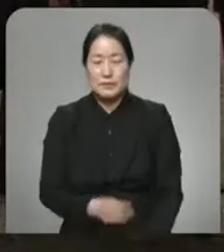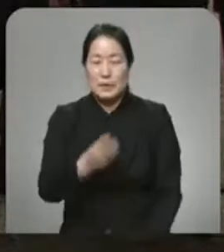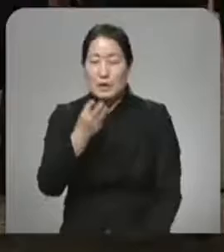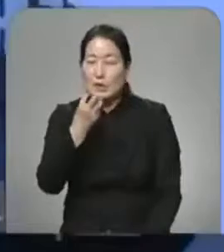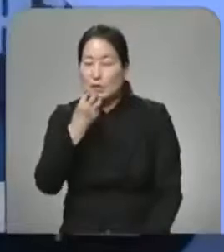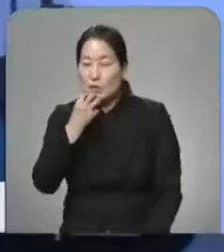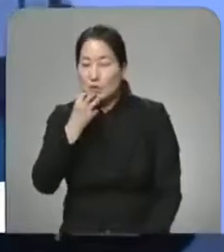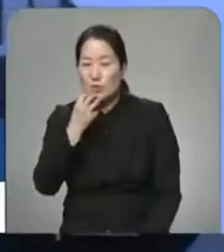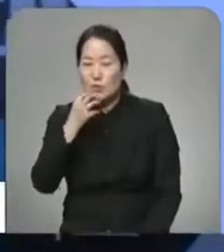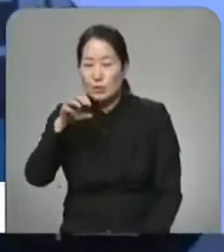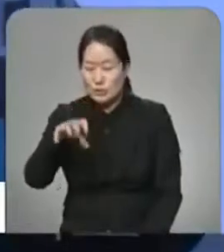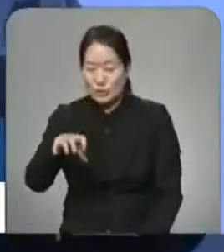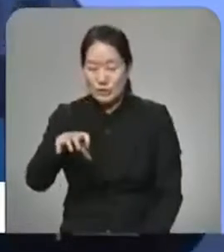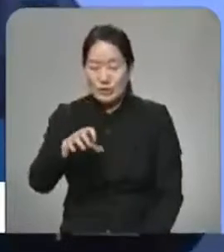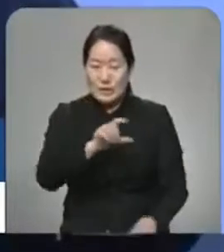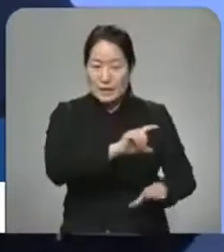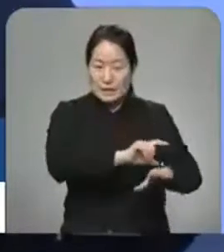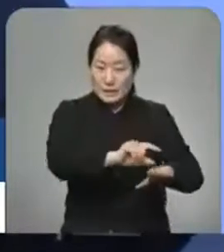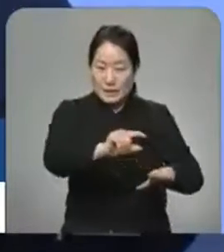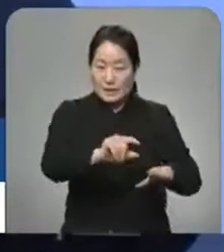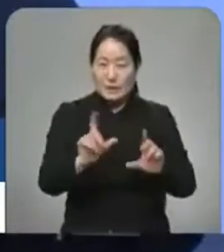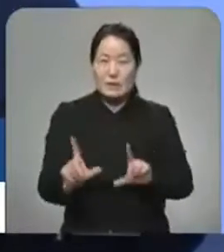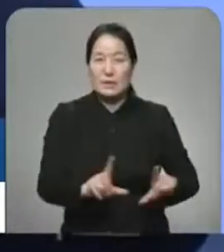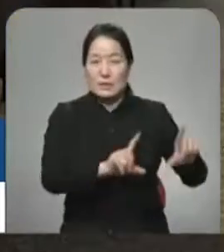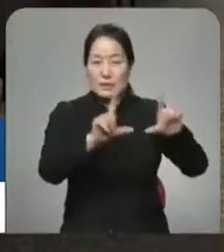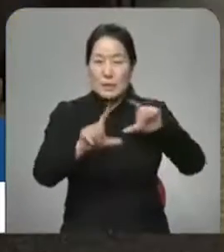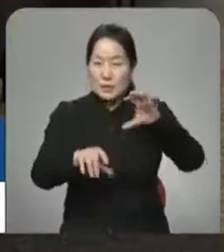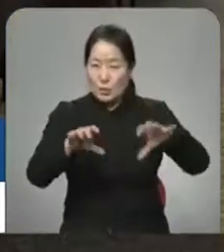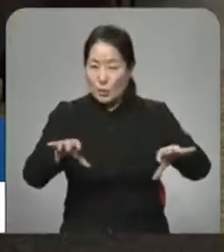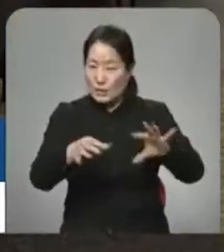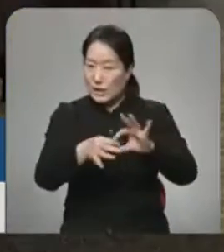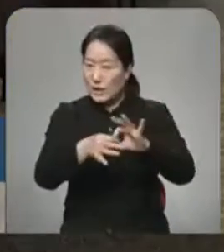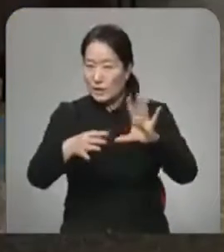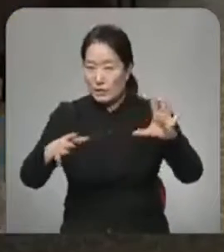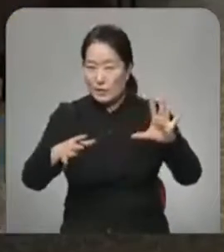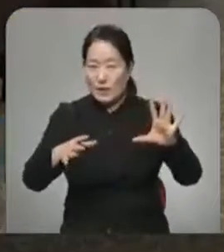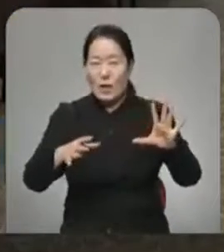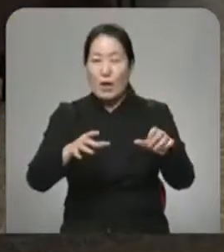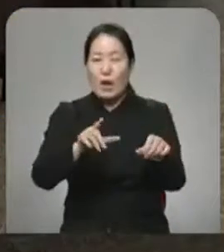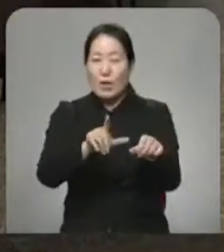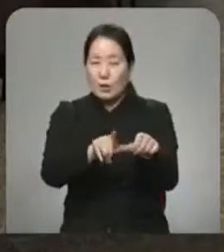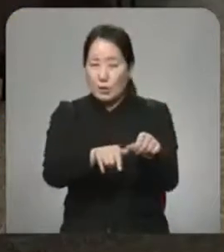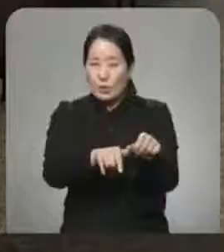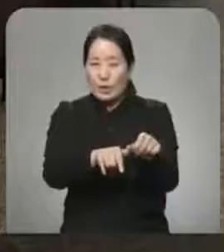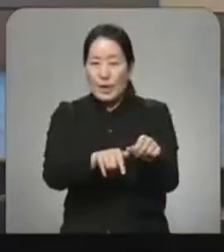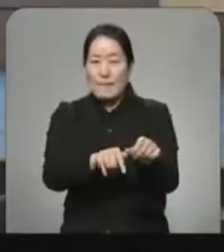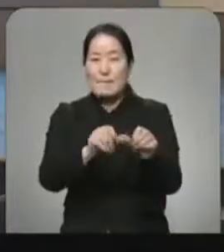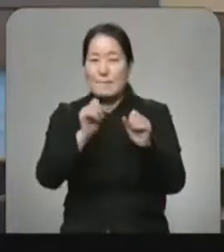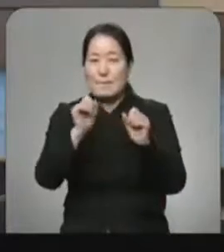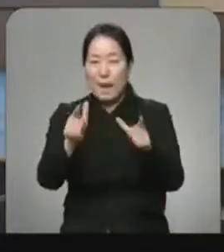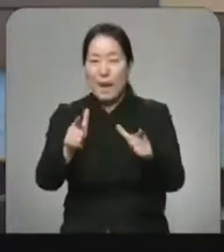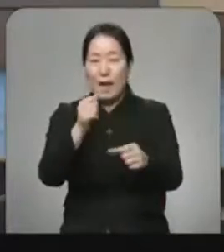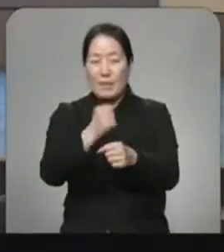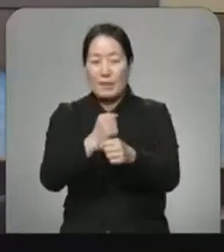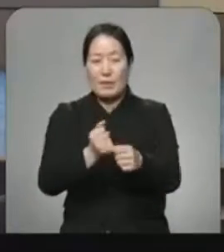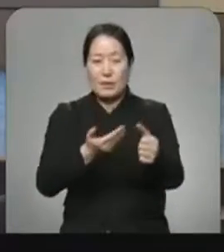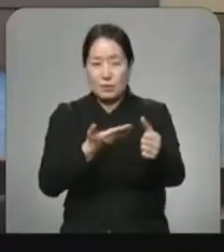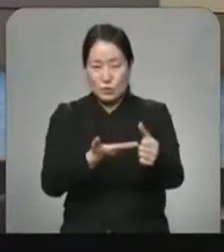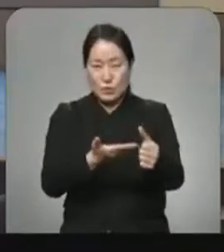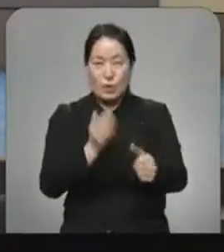수도권이든 지방이든 사는 곳과 상관없이 기회의 땅으로 만들겠다. 윤석열 정부가 지향하는 지방시대의